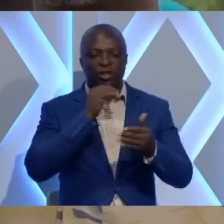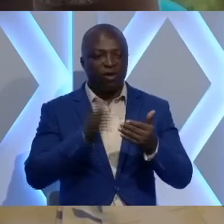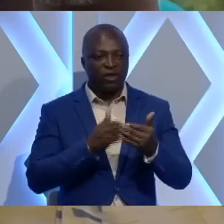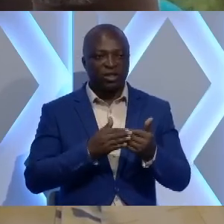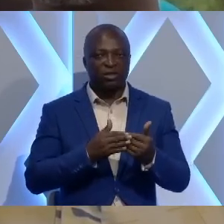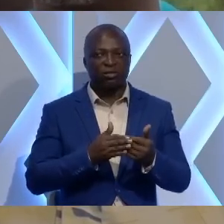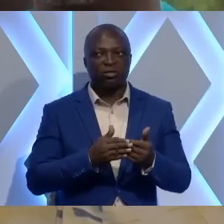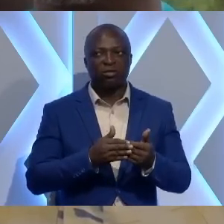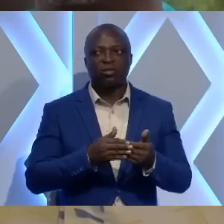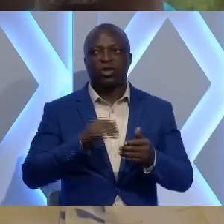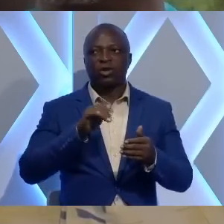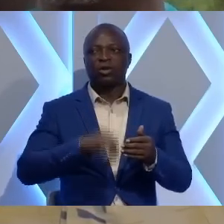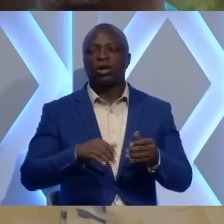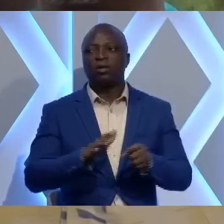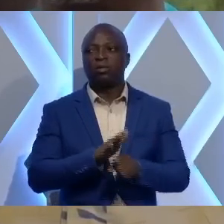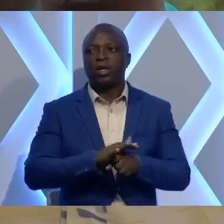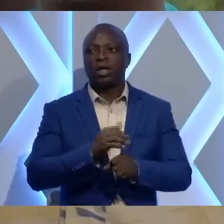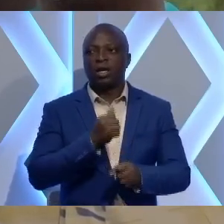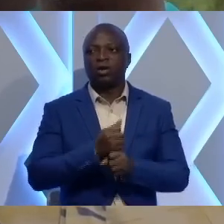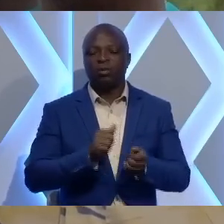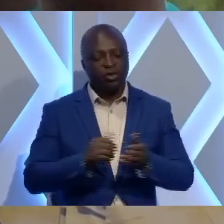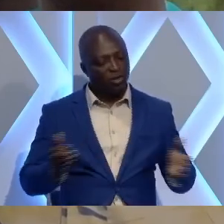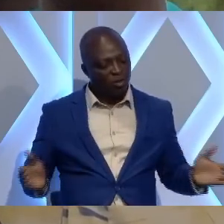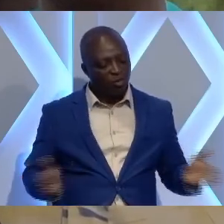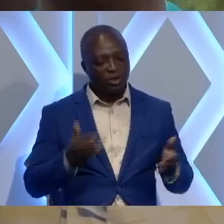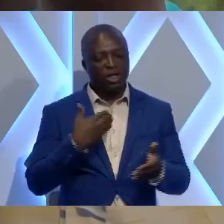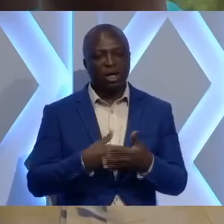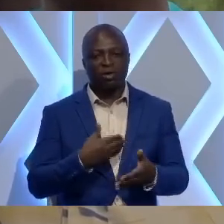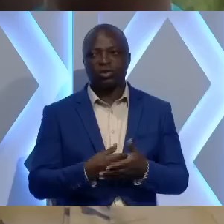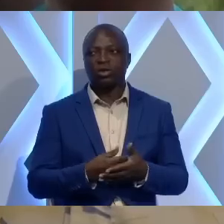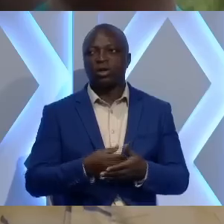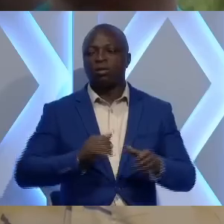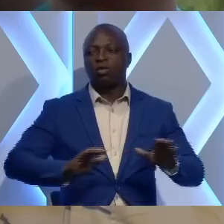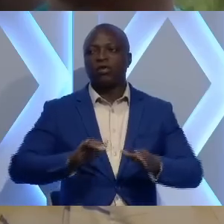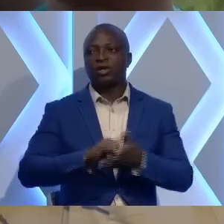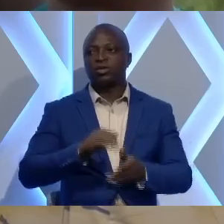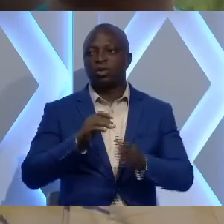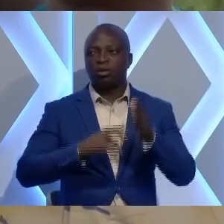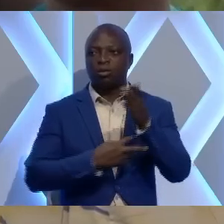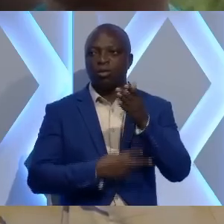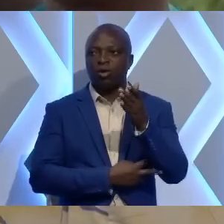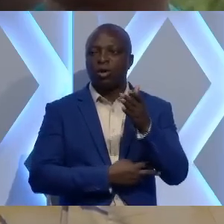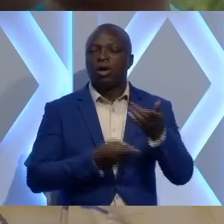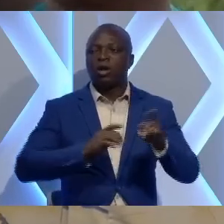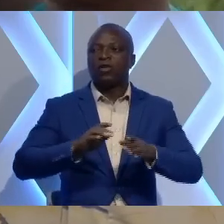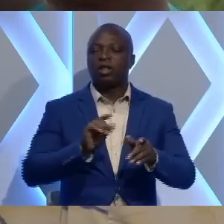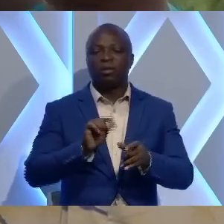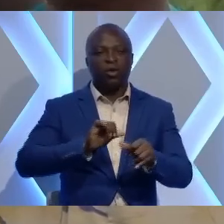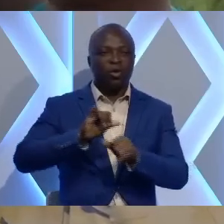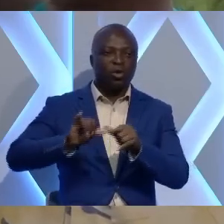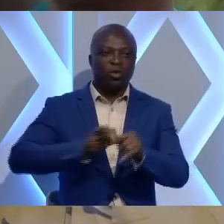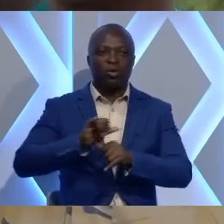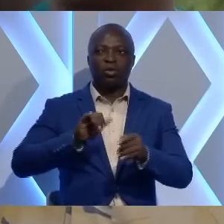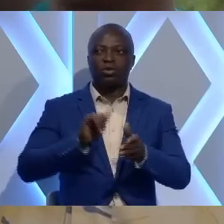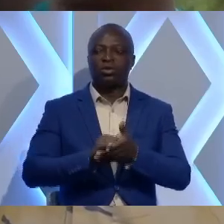évident qu'en pleine année, qu'on puisse mobiliser les ressources nécessaires pour faire ce pont. Et puis quand vous faites un peu le tour de